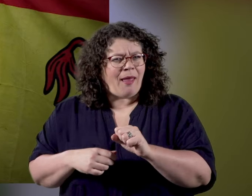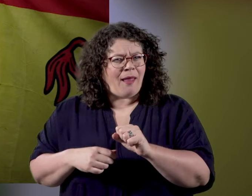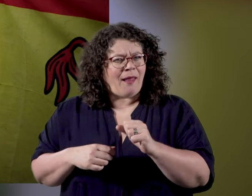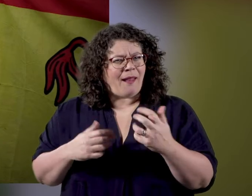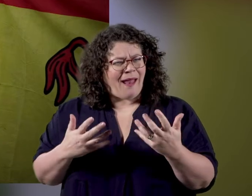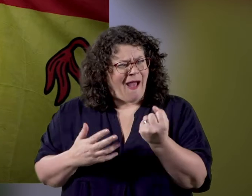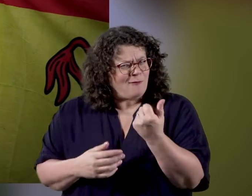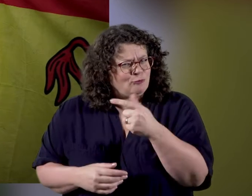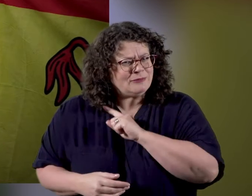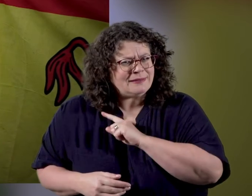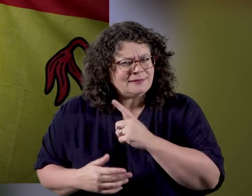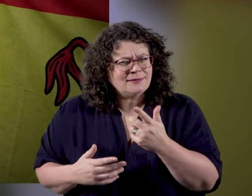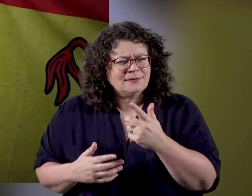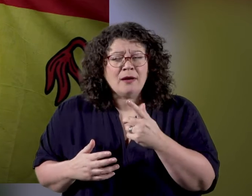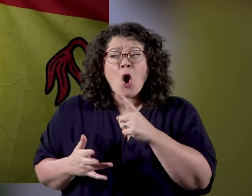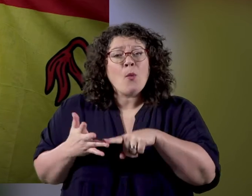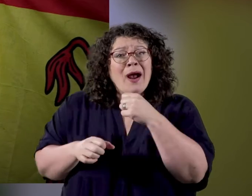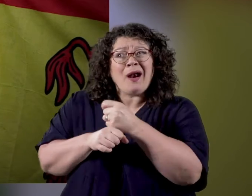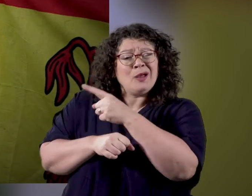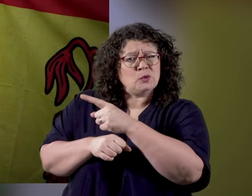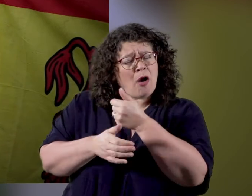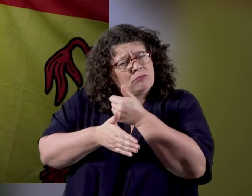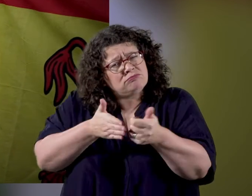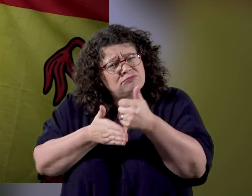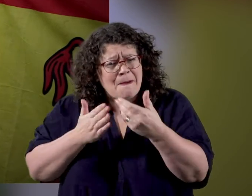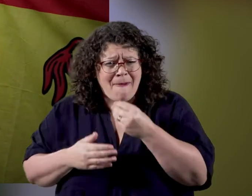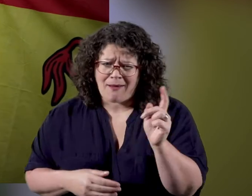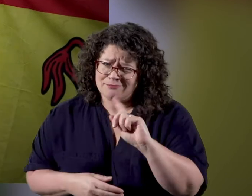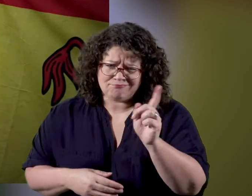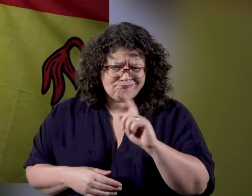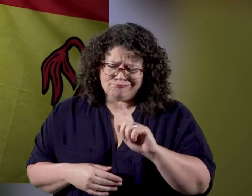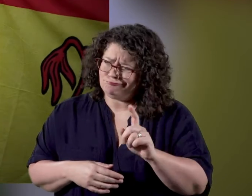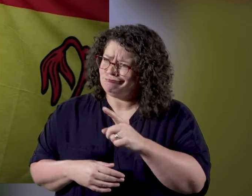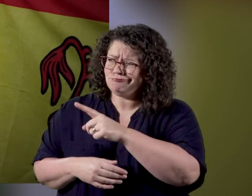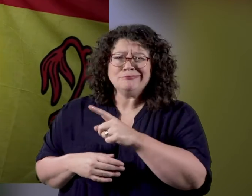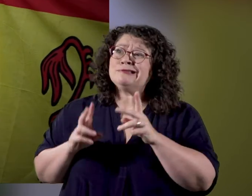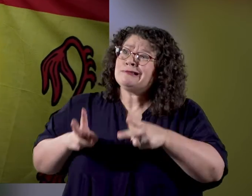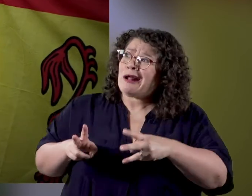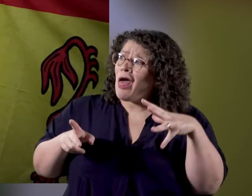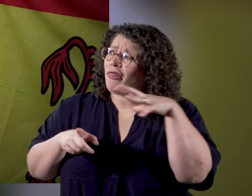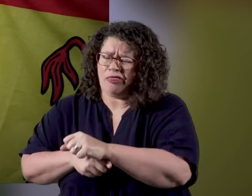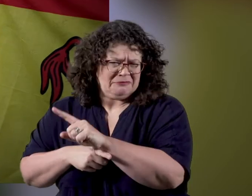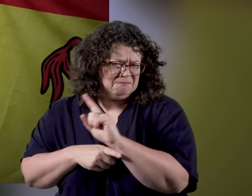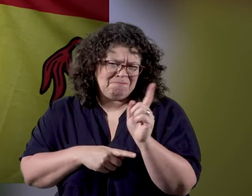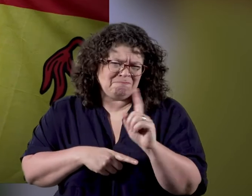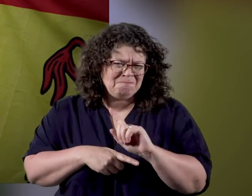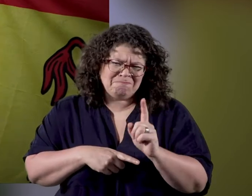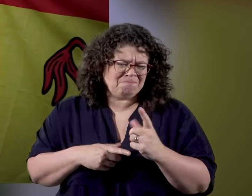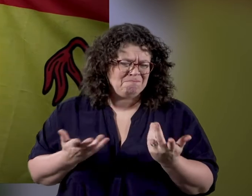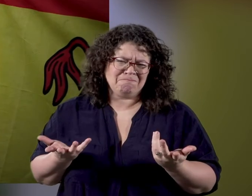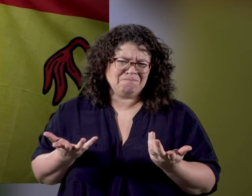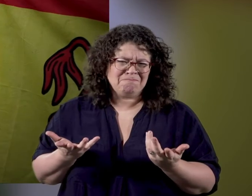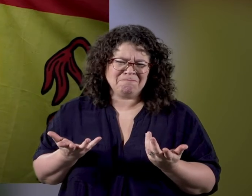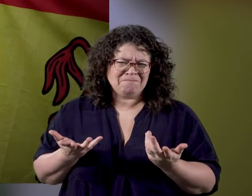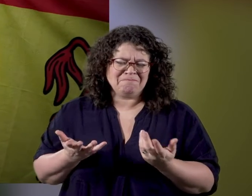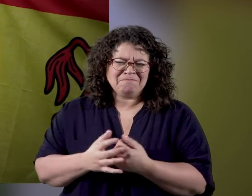yn ei gipio fel ni fe'i drolion. Bydd Owain gyda ni, tra fydd Cymru. A thra fydd Owain, mi gadwa